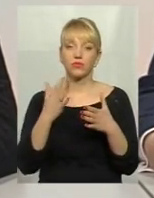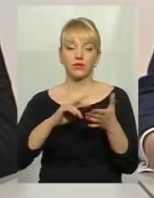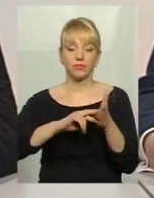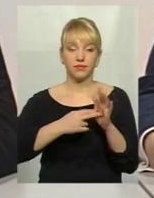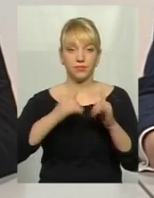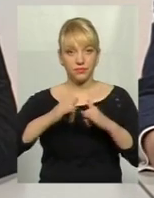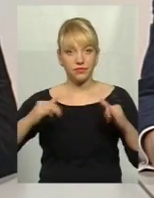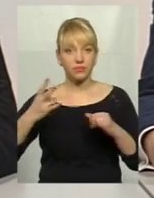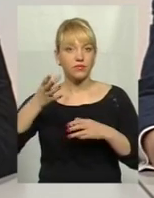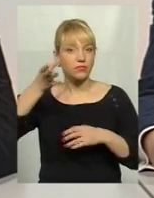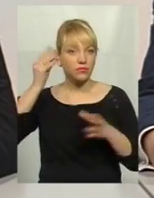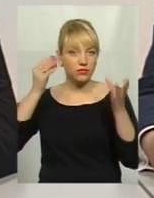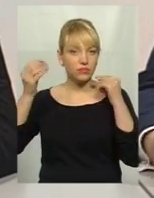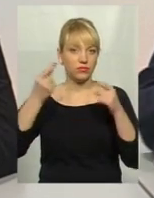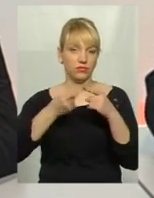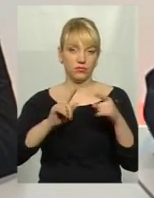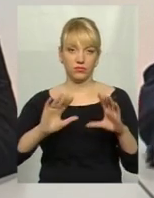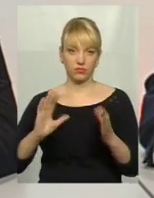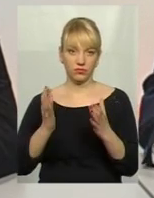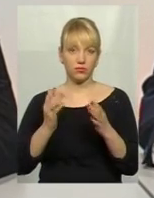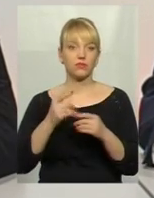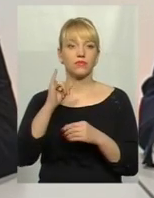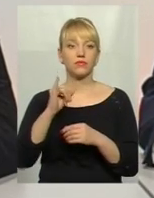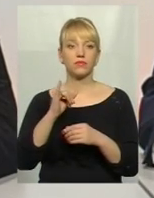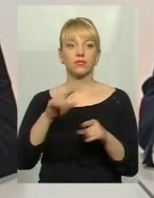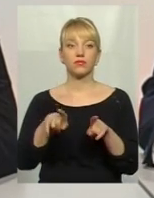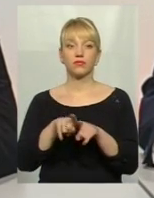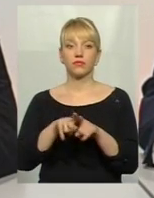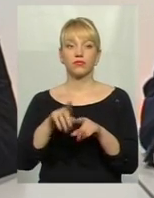розвиток повинен враховувати цей момент. Разом з тим,